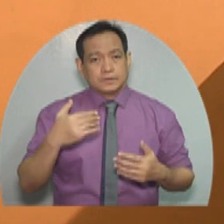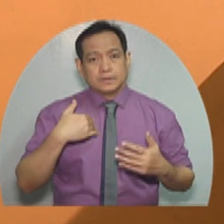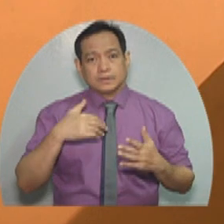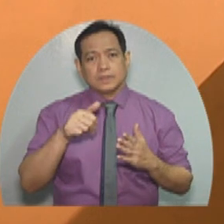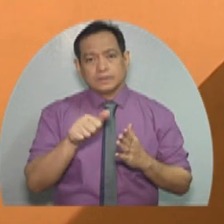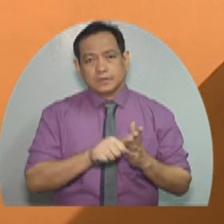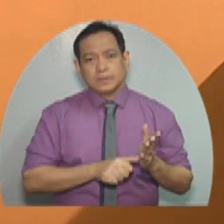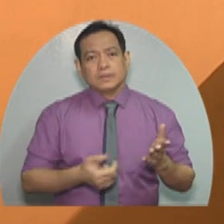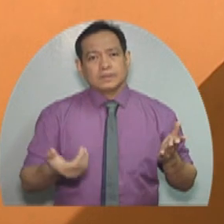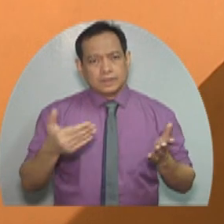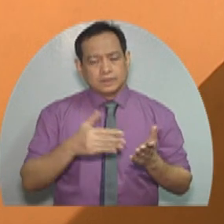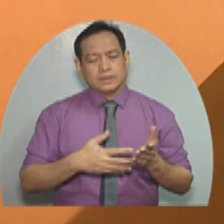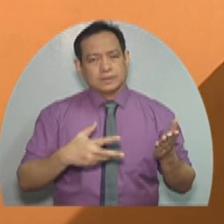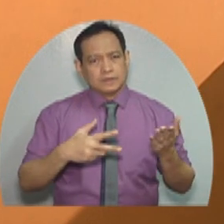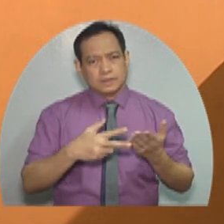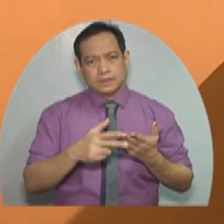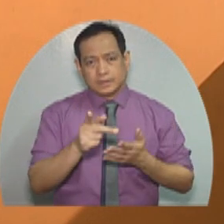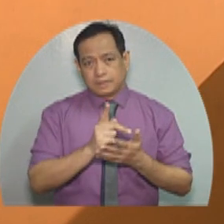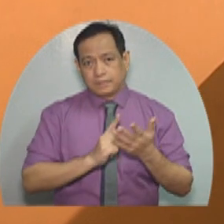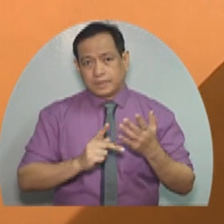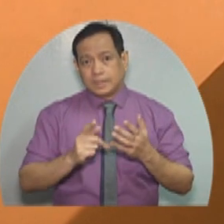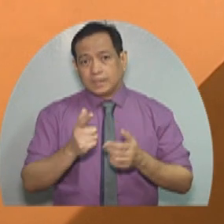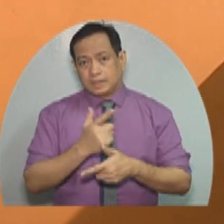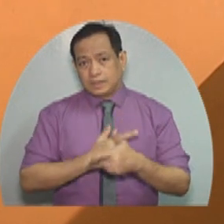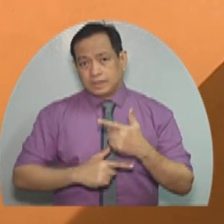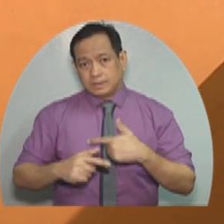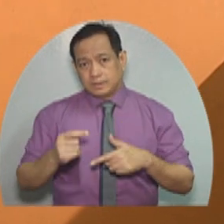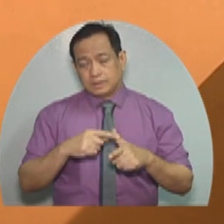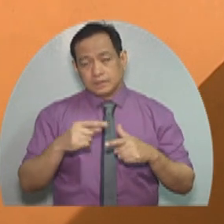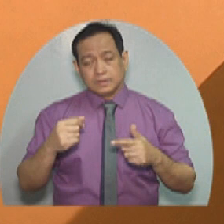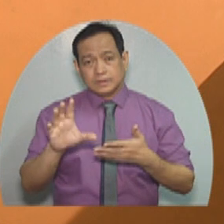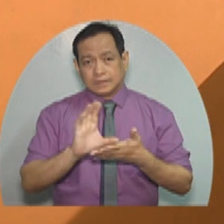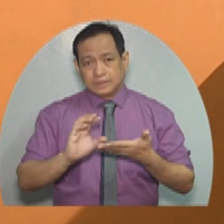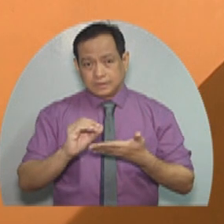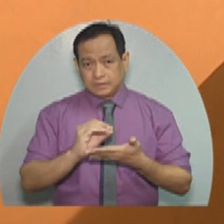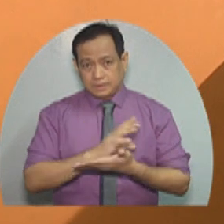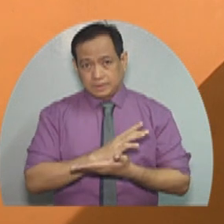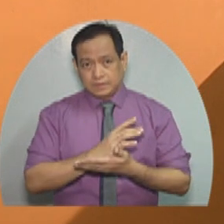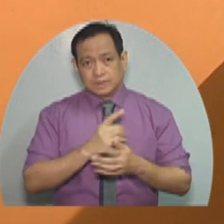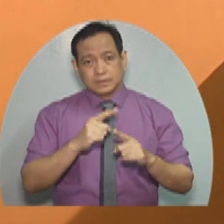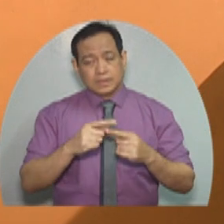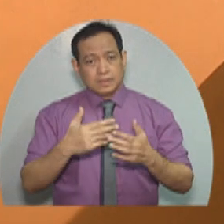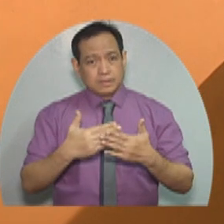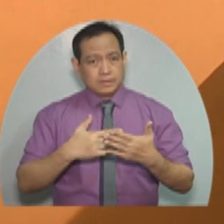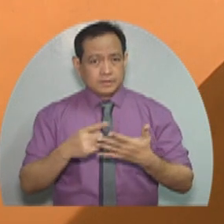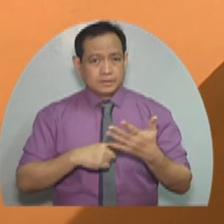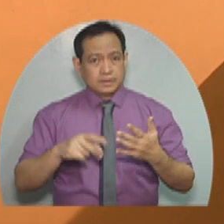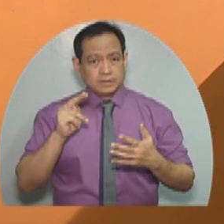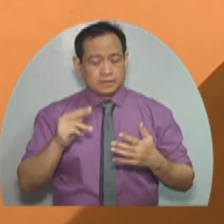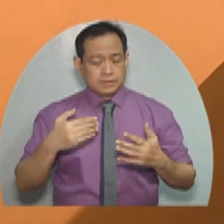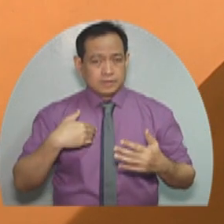Kailangan muli ma-operahan si Ezekiel. Kailangan putulin ang parte ng kanyang katawan na mayroong cancer. Pero bago